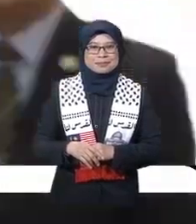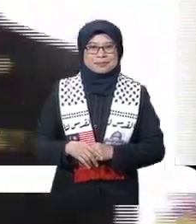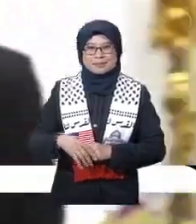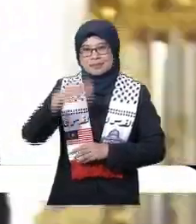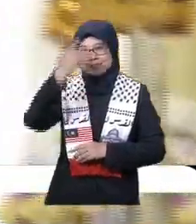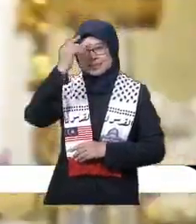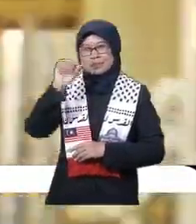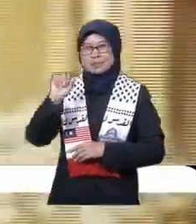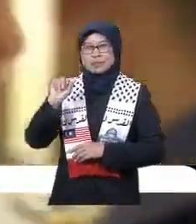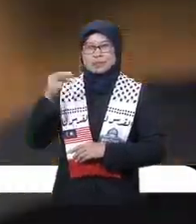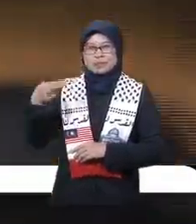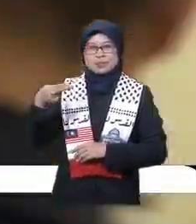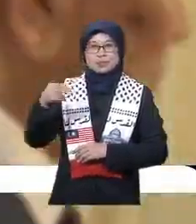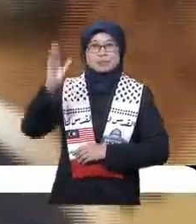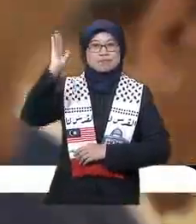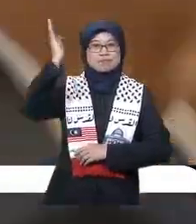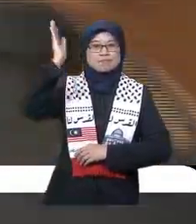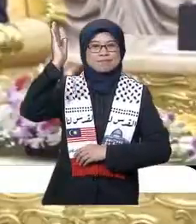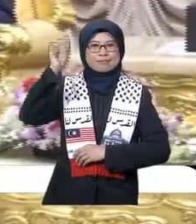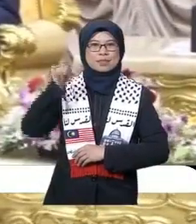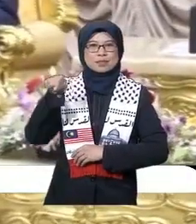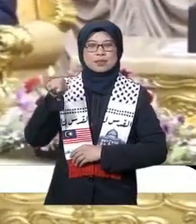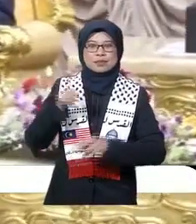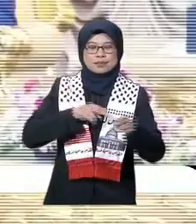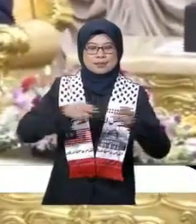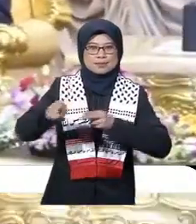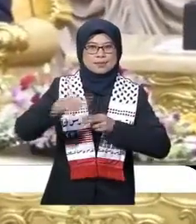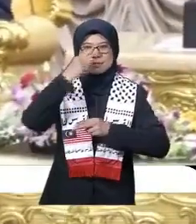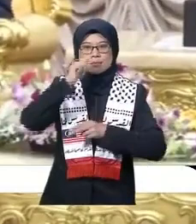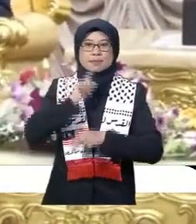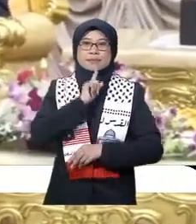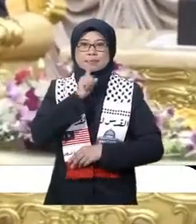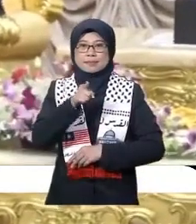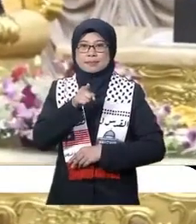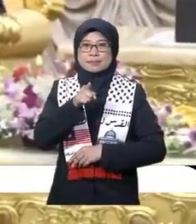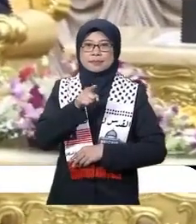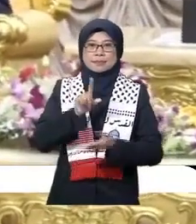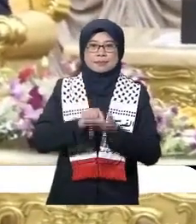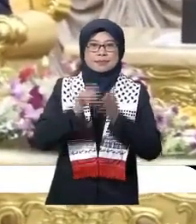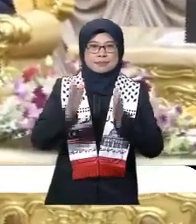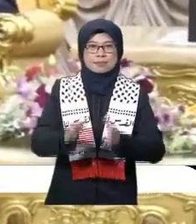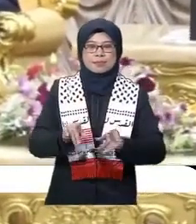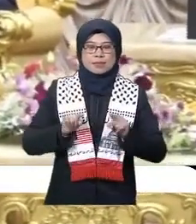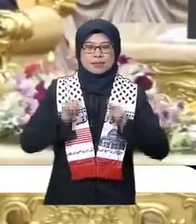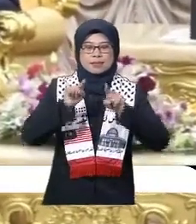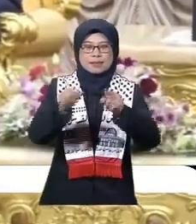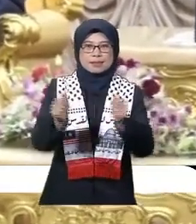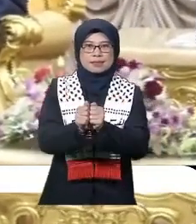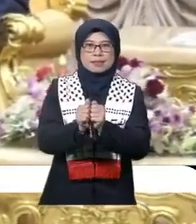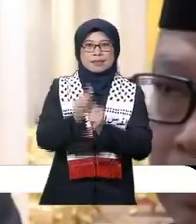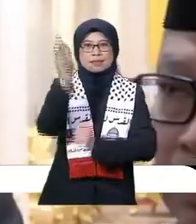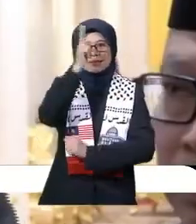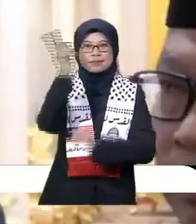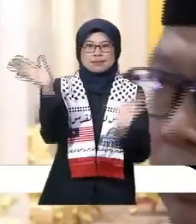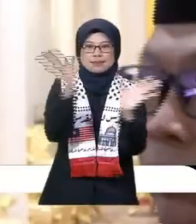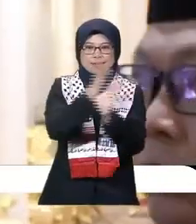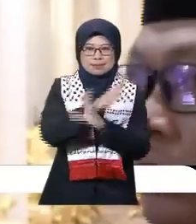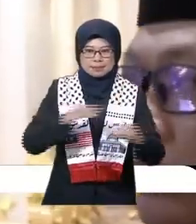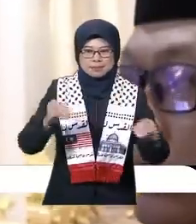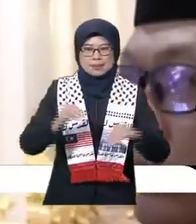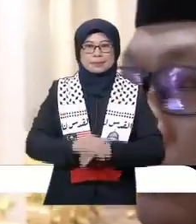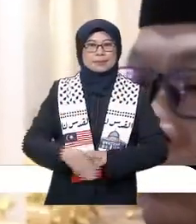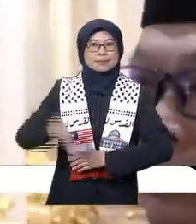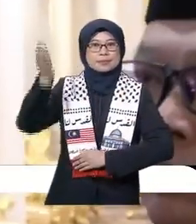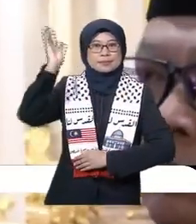Dato' Abdullah berkata persidangan itu juga merupakan inisiatif untuk memastikan warga media bergerak seiring dengan kerajaan Sarawak. Saya rasa konferensi